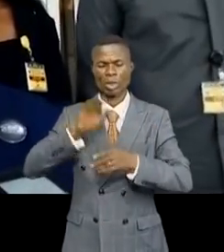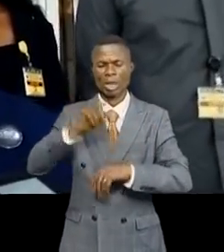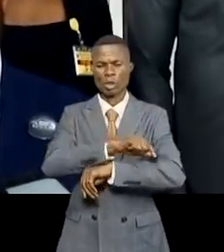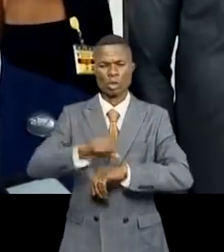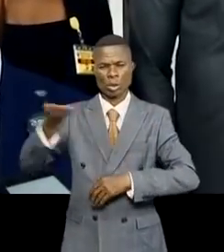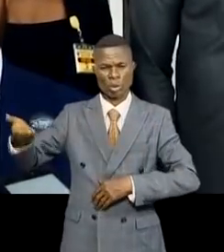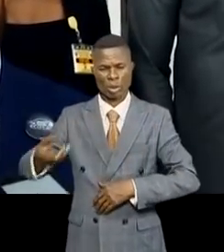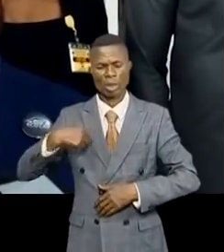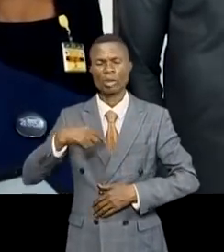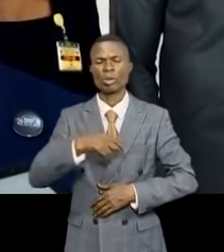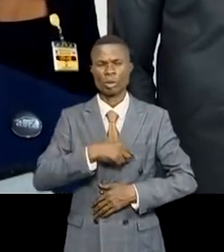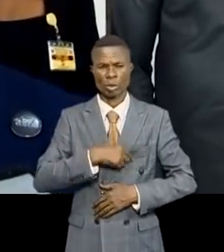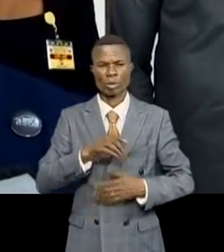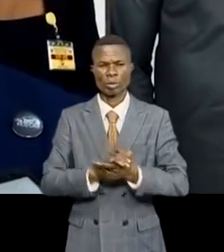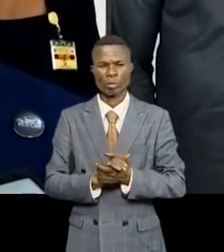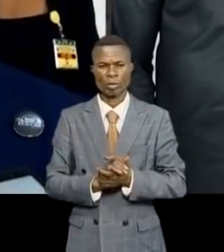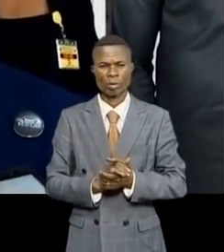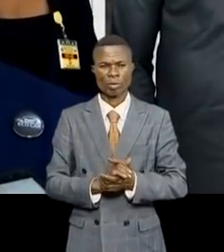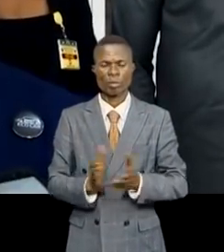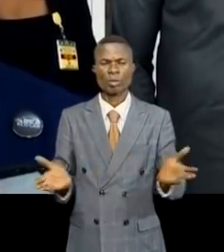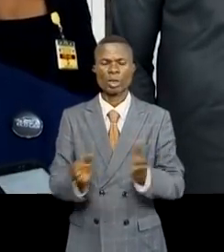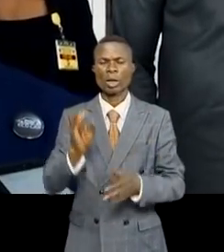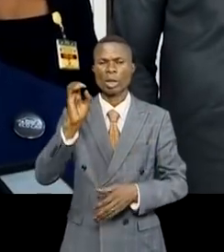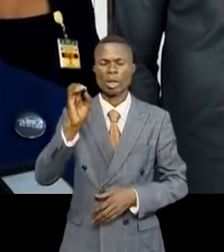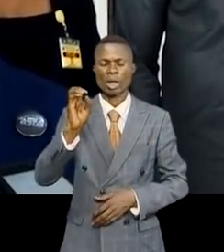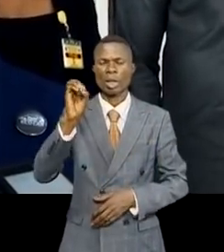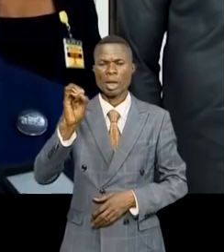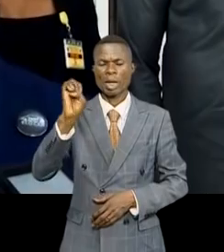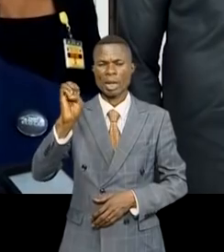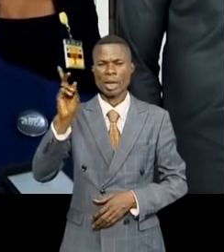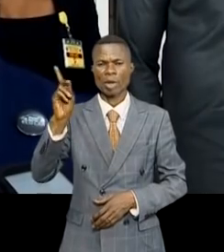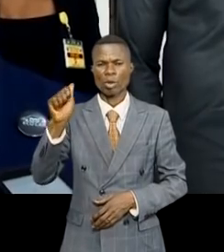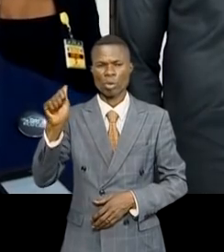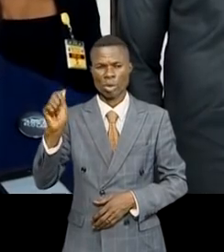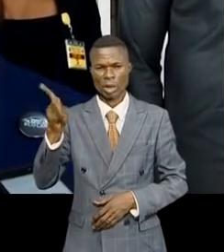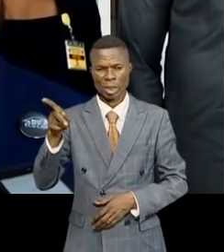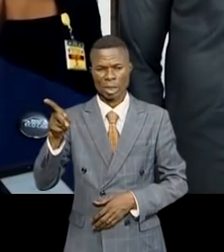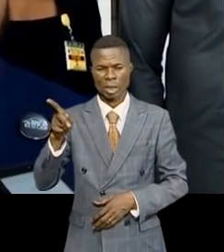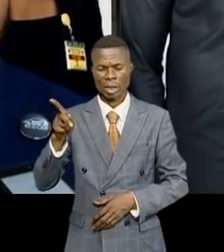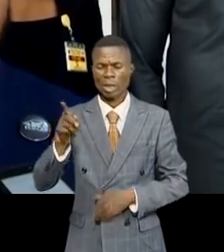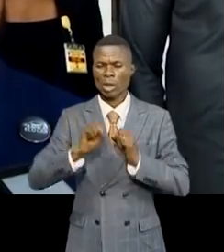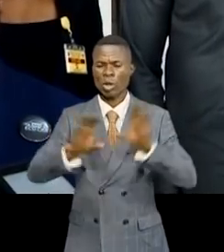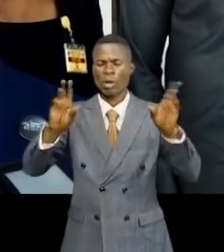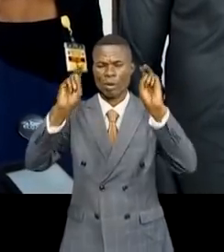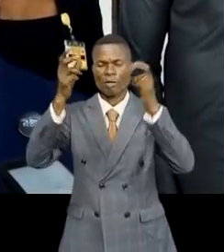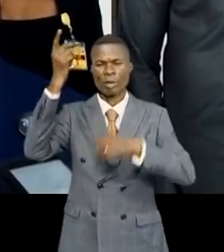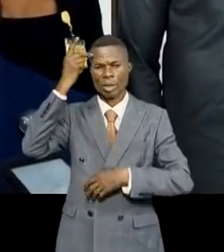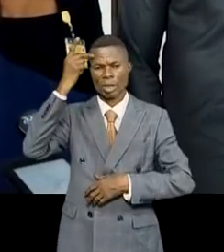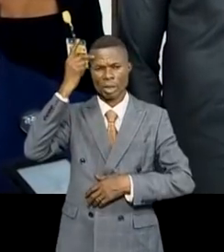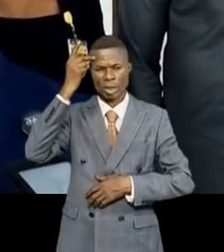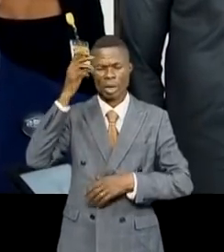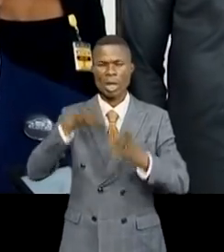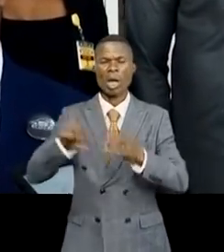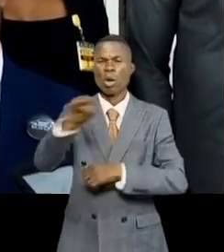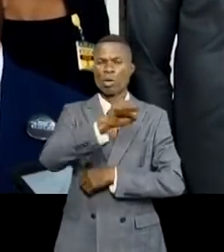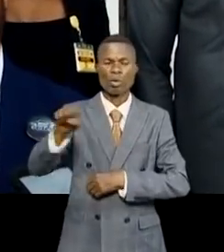honneur. Notamment, le premier volet qu'on a lancé avec EcoCar, c'est un service de mobilité verte. Donc c'est circuler dans la ville de Kinshasa avec des véhicules